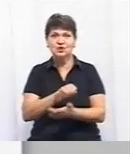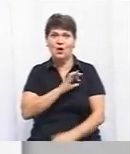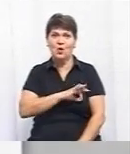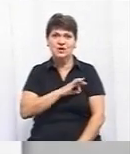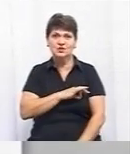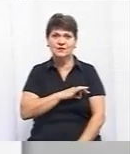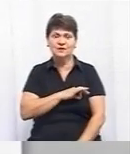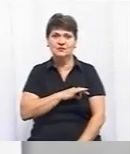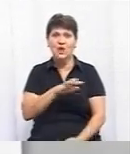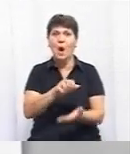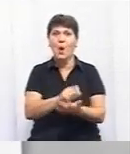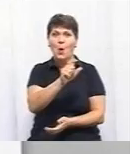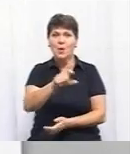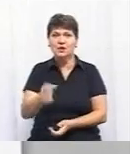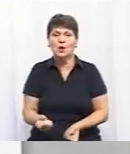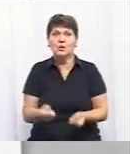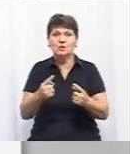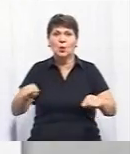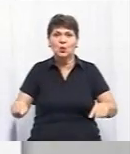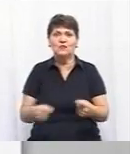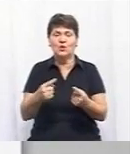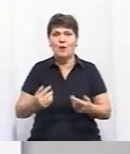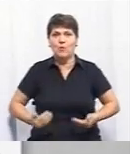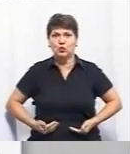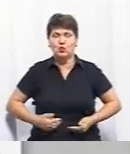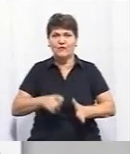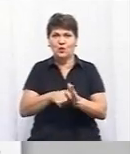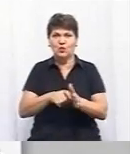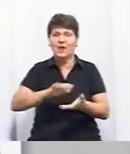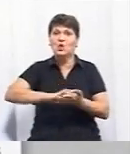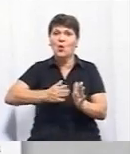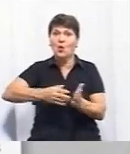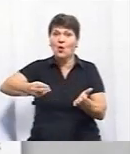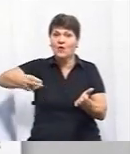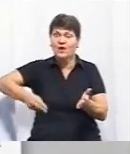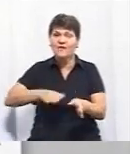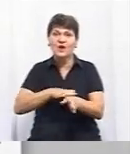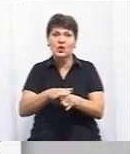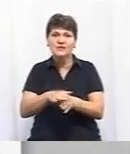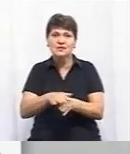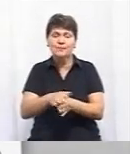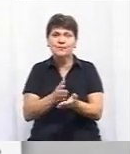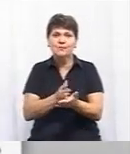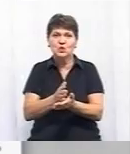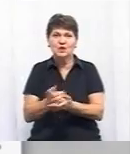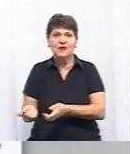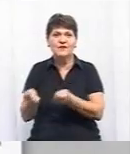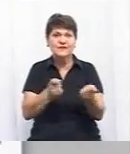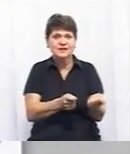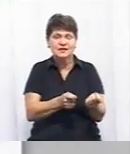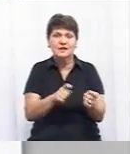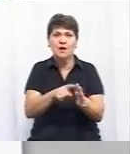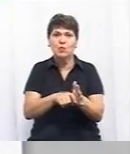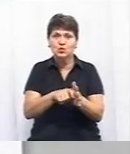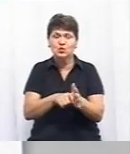числі орендарі, джерел утворення побутових відходів, укладають договори з виконавцем послуг з вивезення побутових